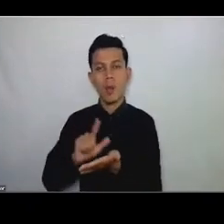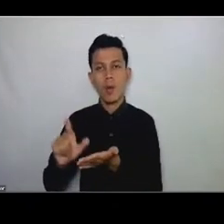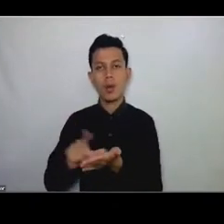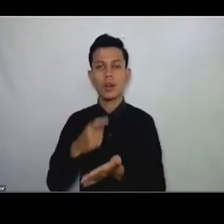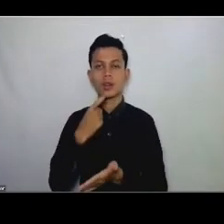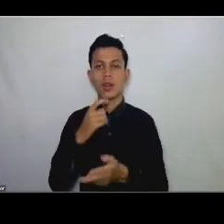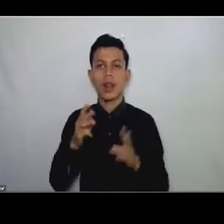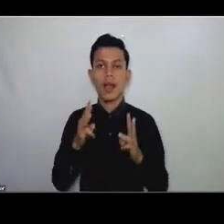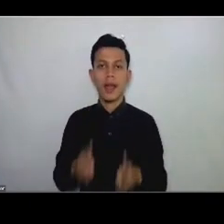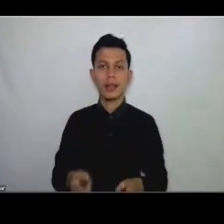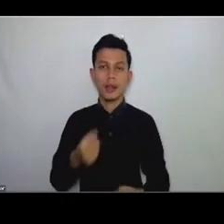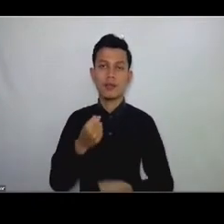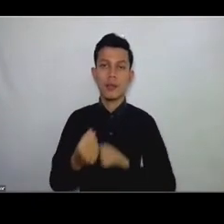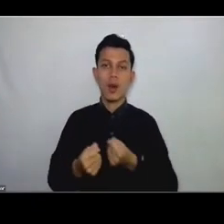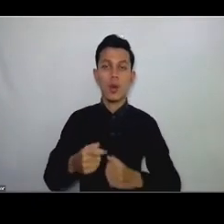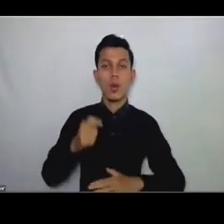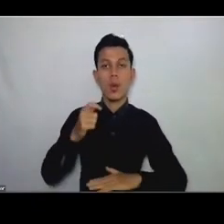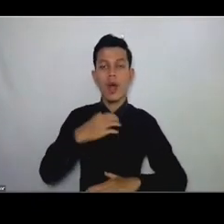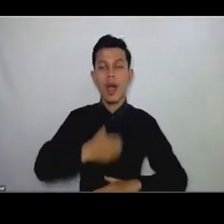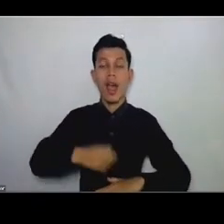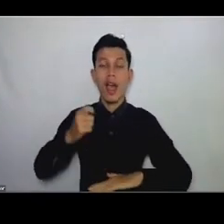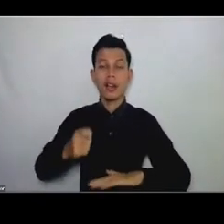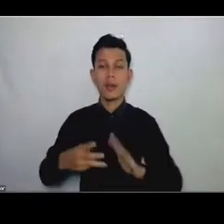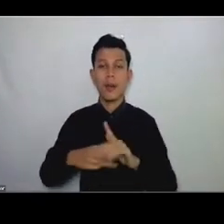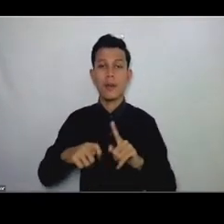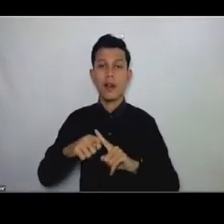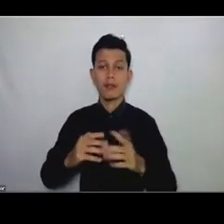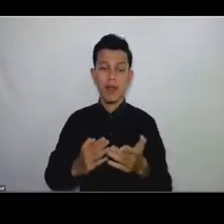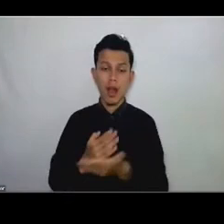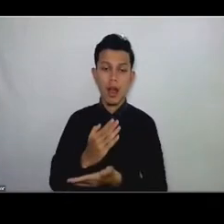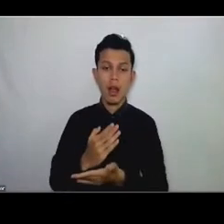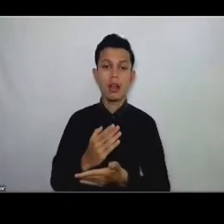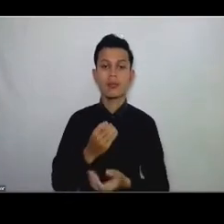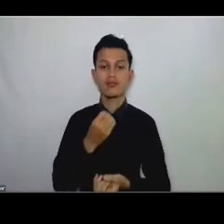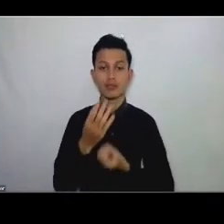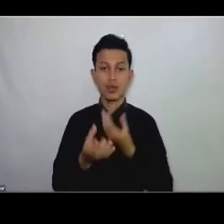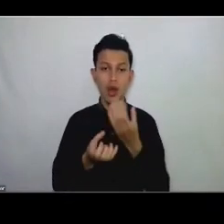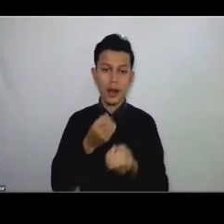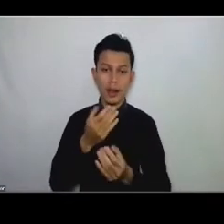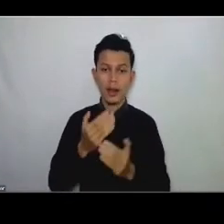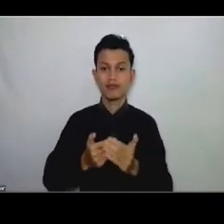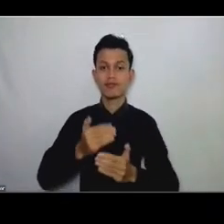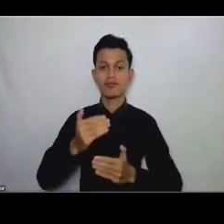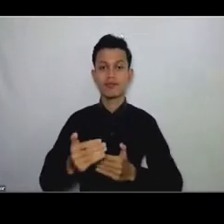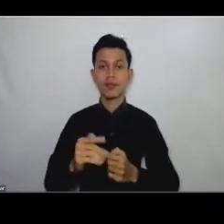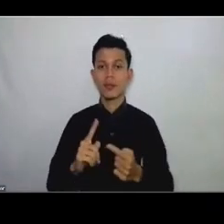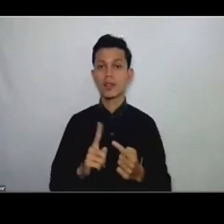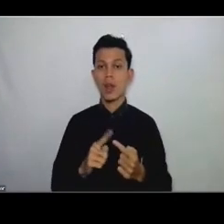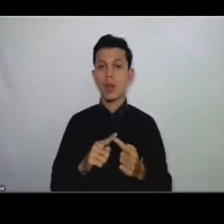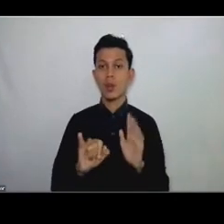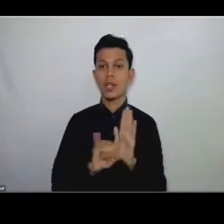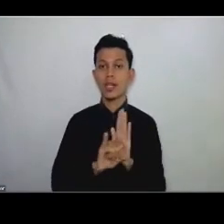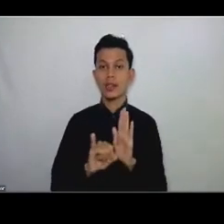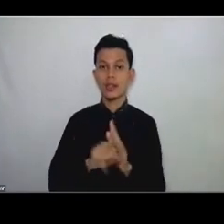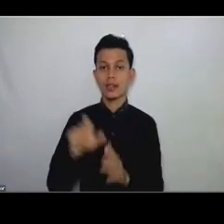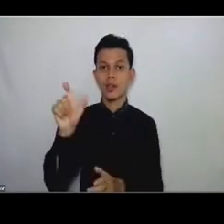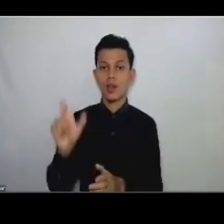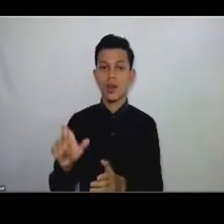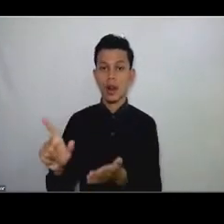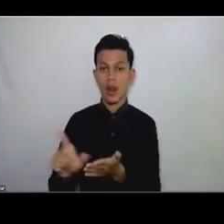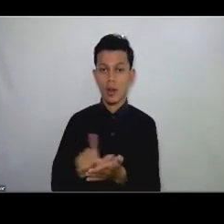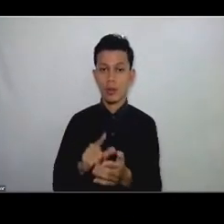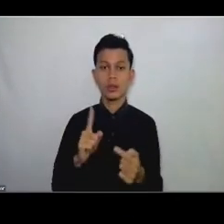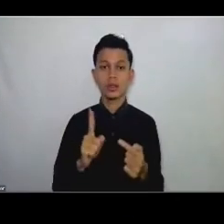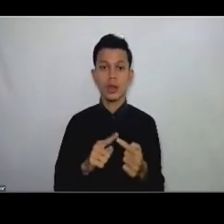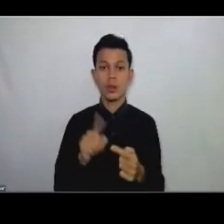etik dan perilaku hakim konstitusi dengan uraian sebagai berikut satu identitas pelapor satu